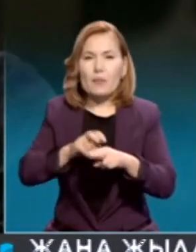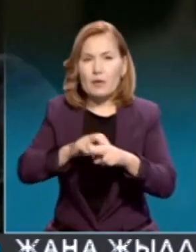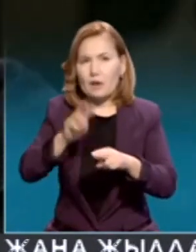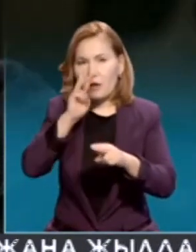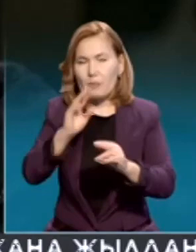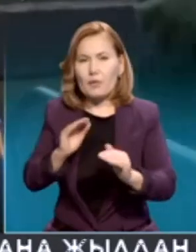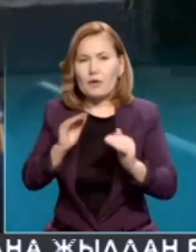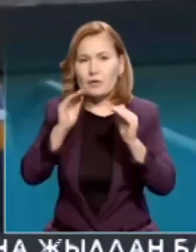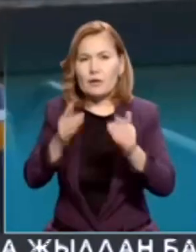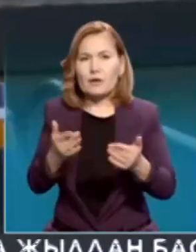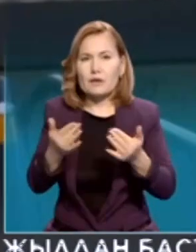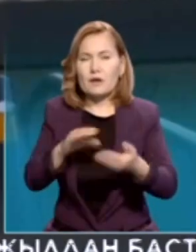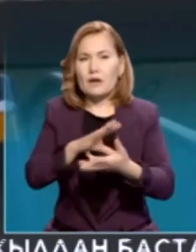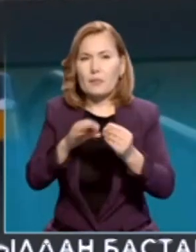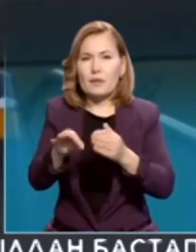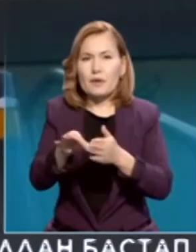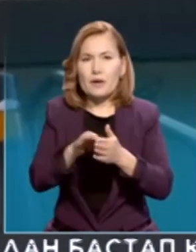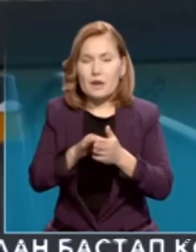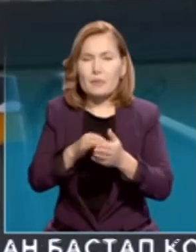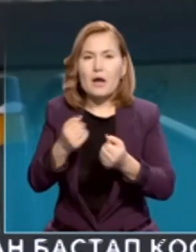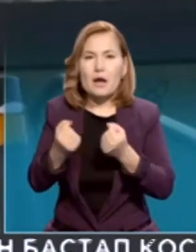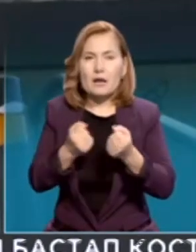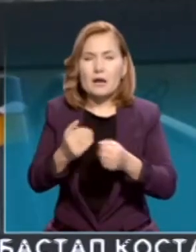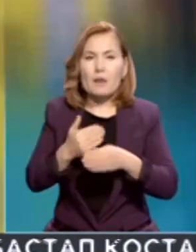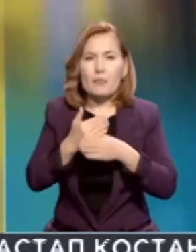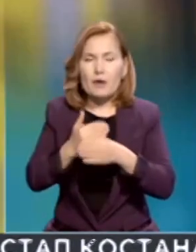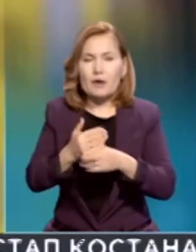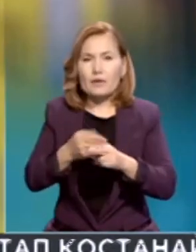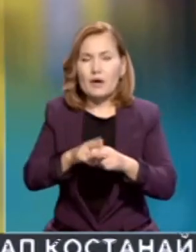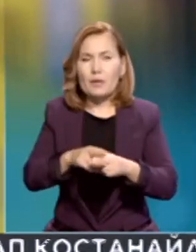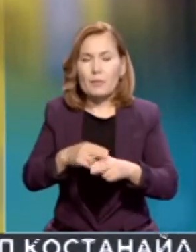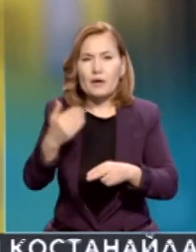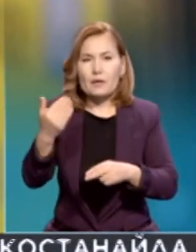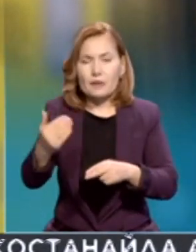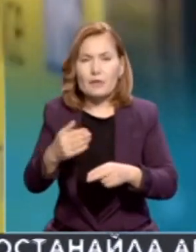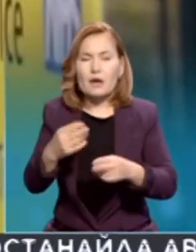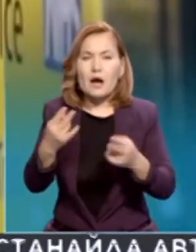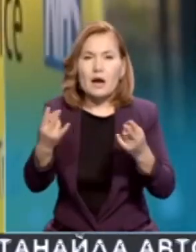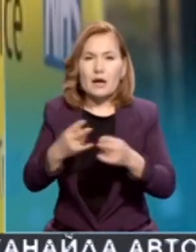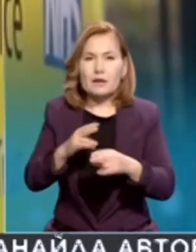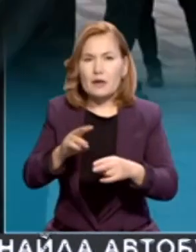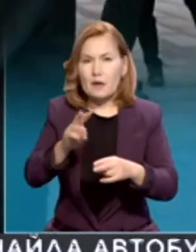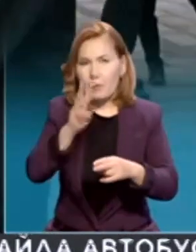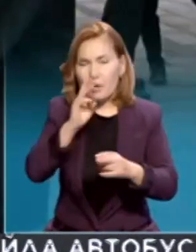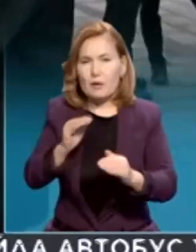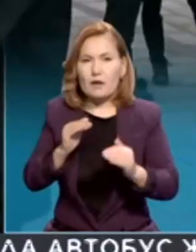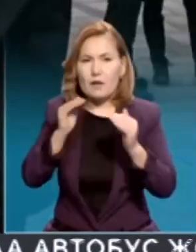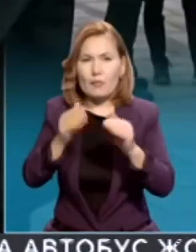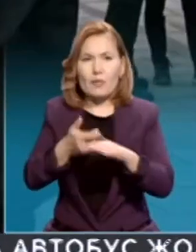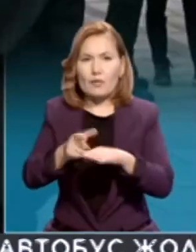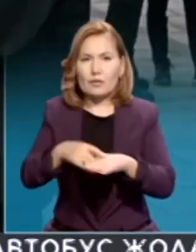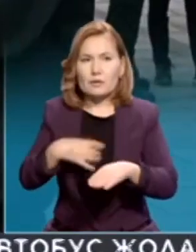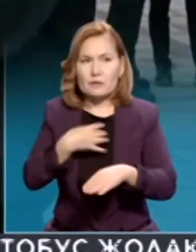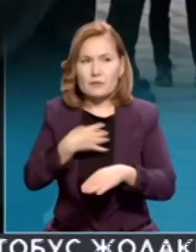басым. Жедел жәрдем көліктерін жүргізу үшін әскерилер дайын болғанымен олар қажетті медициналық көмек көрсете алмайды.